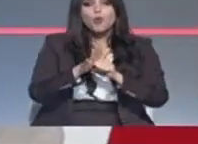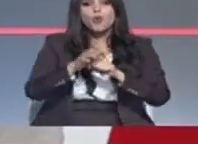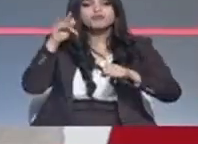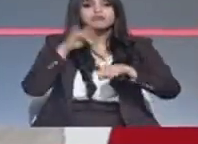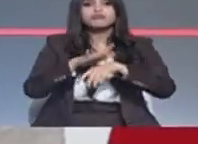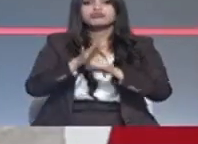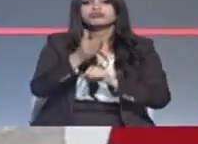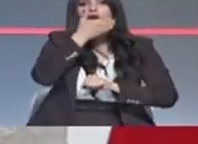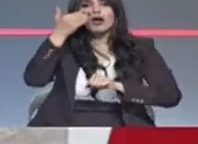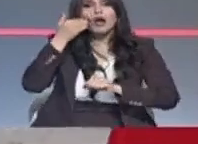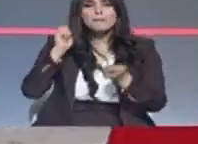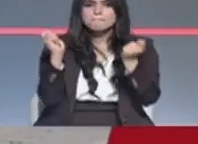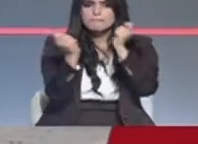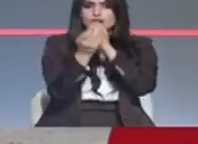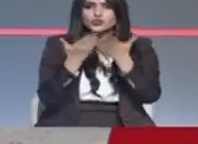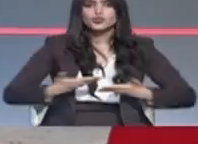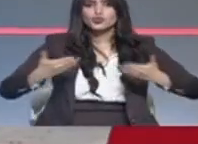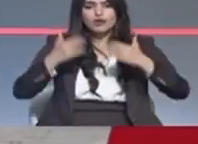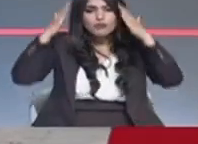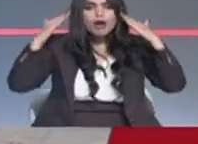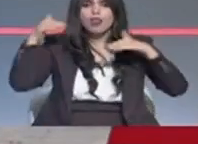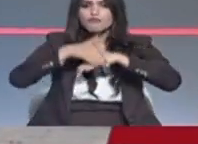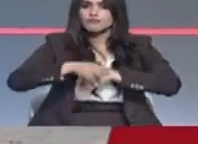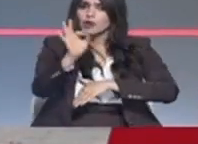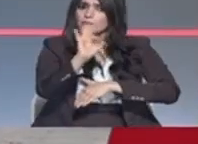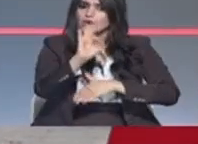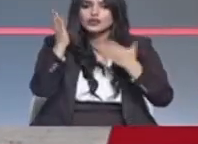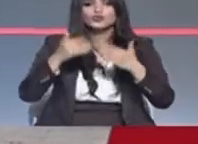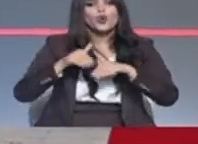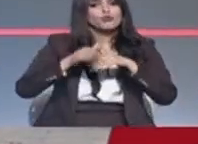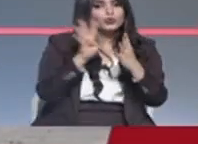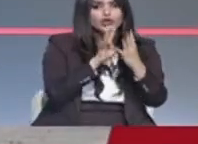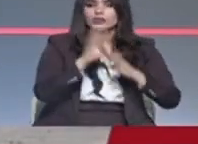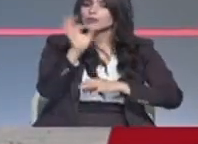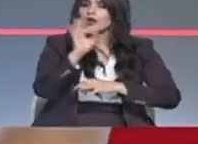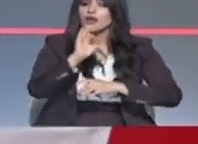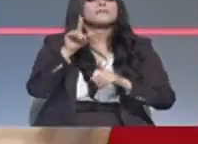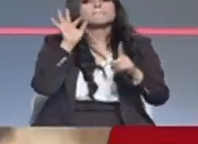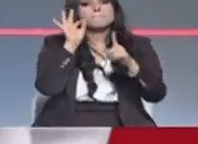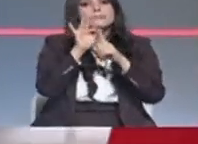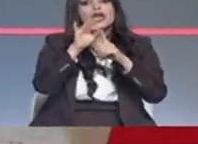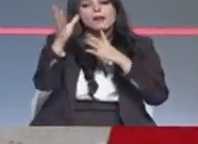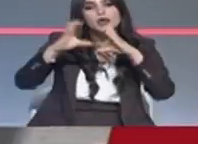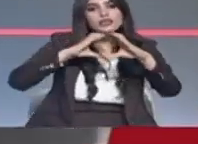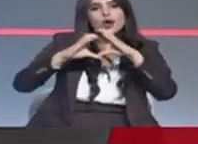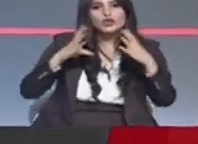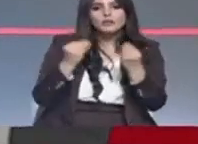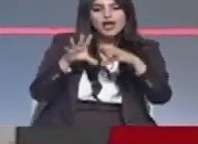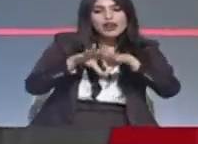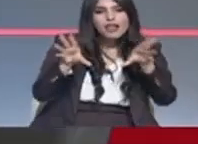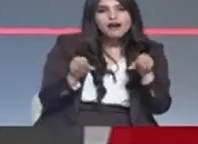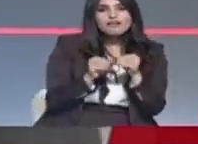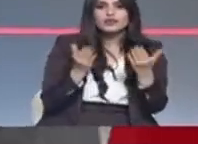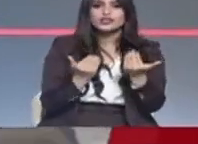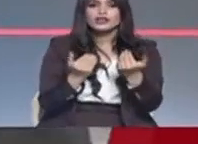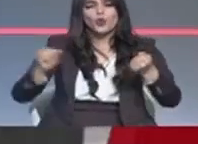هذا العام بدعم جديد دون صلاة تراويح دون تقرب اجتماعي، لكنه أسس لتواصل أعمق داخل الأسر المصغرة في